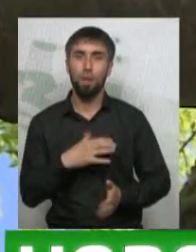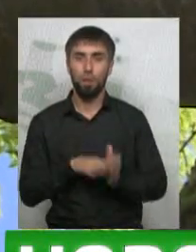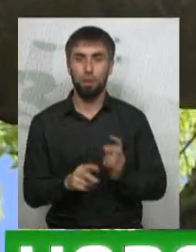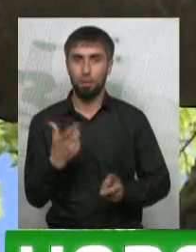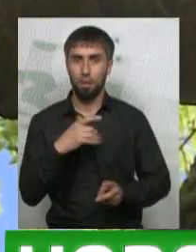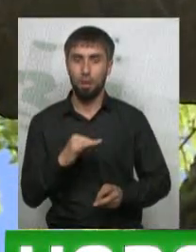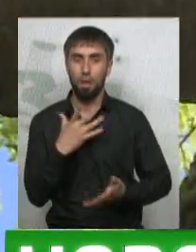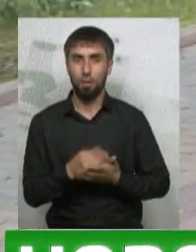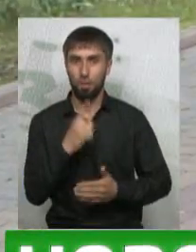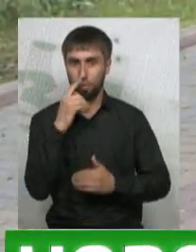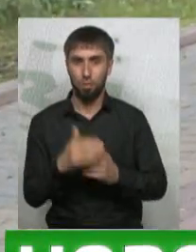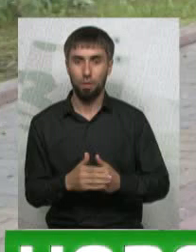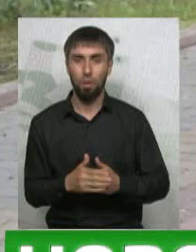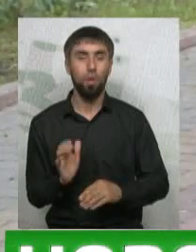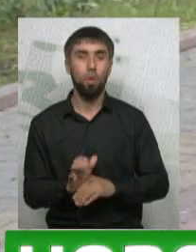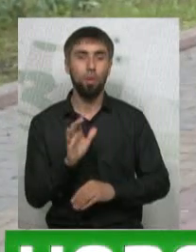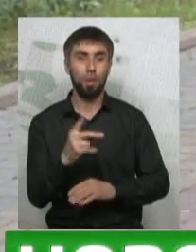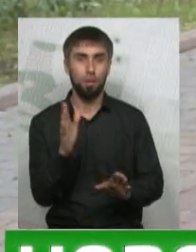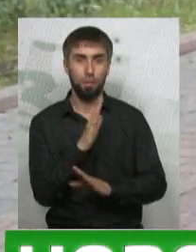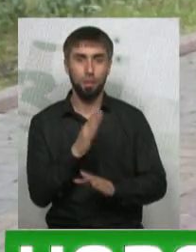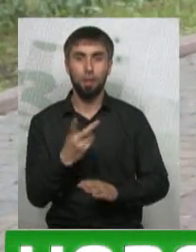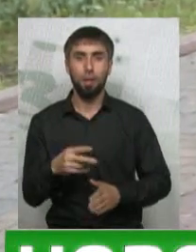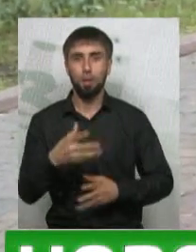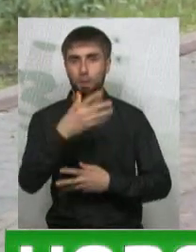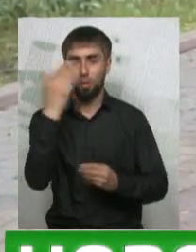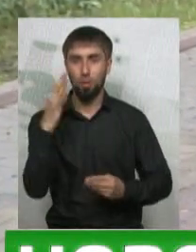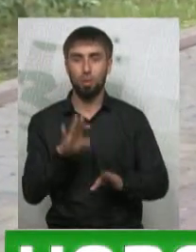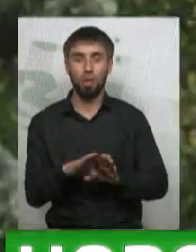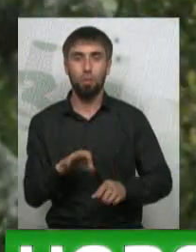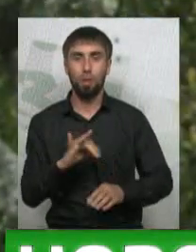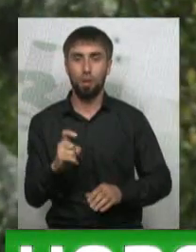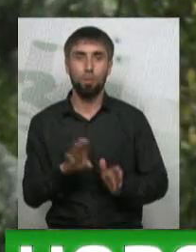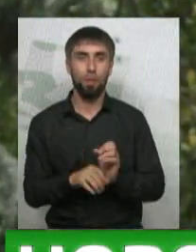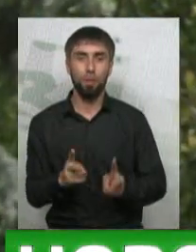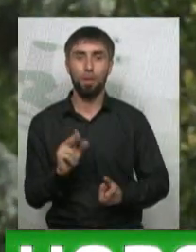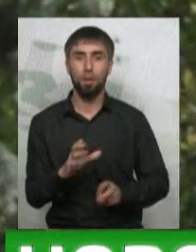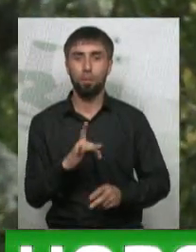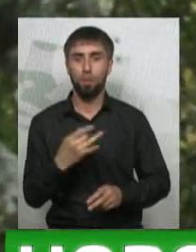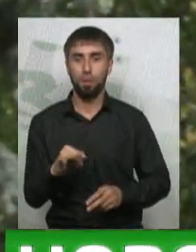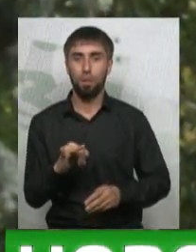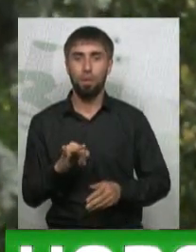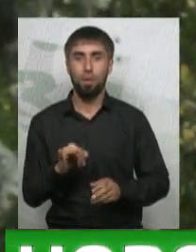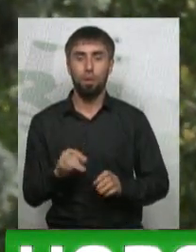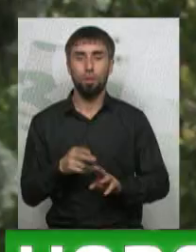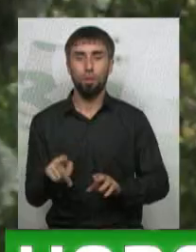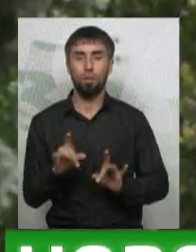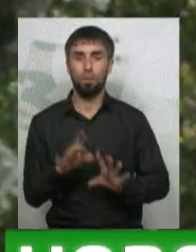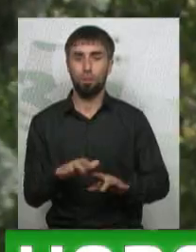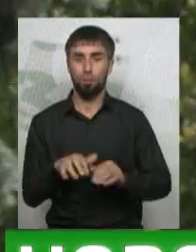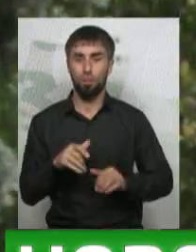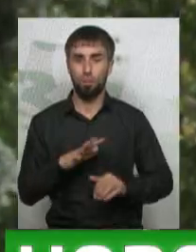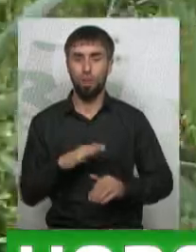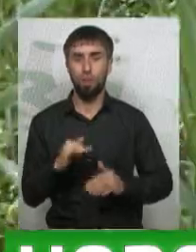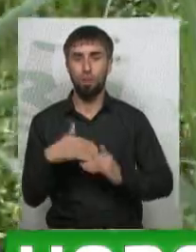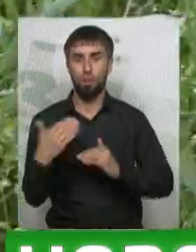обезопасить себя и своих близких. Отправляясь на природу, не стоит забывать о таких мерах безопасности, как спрей, отпугивающие насекомых и длинная